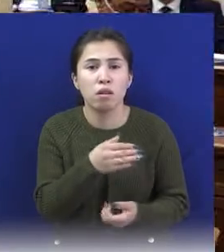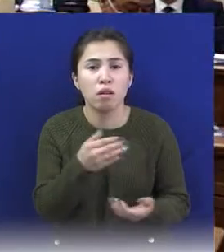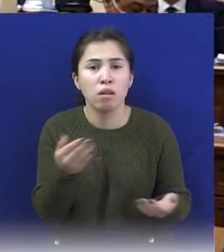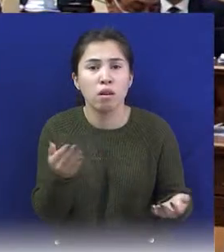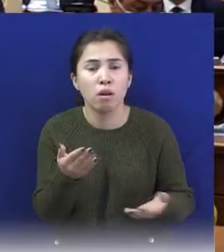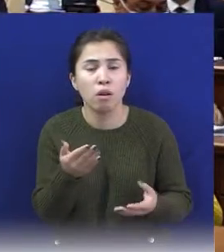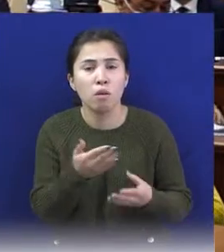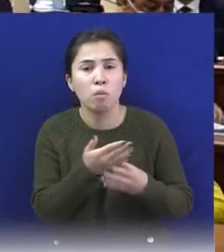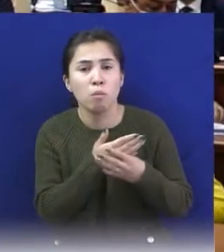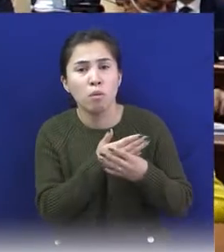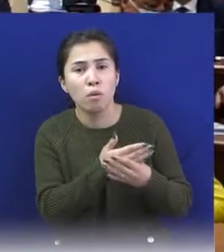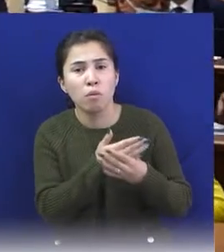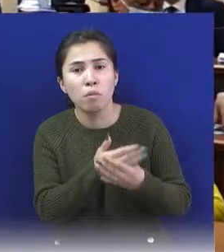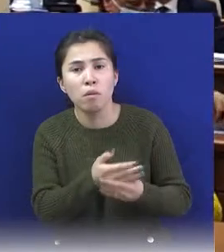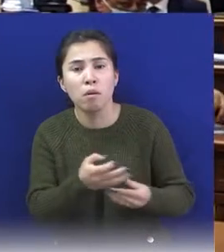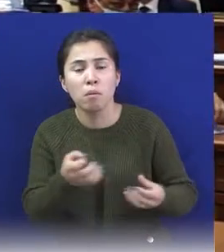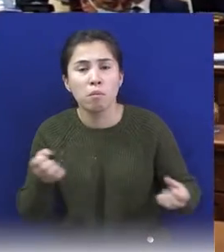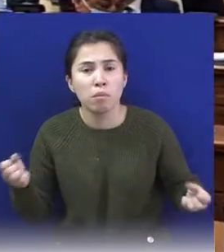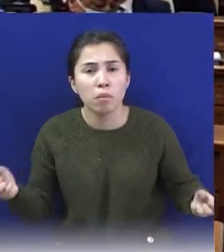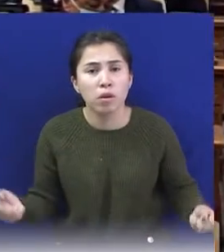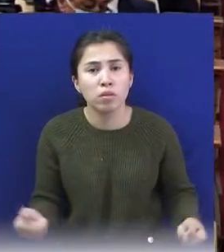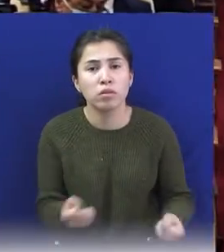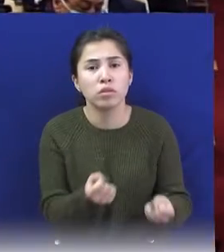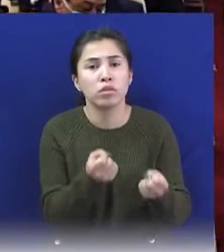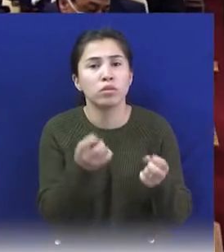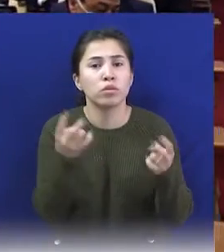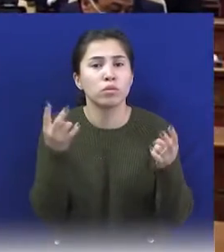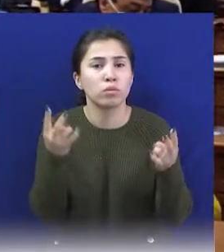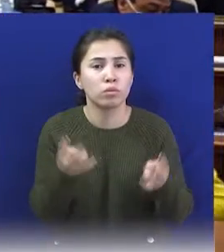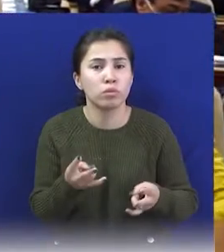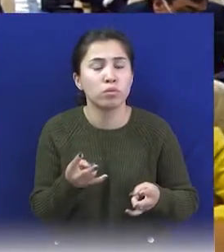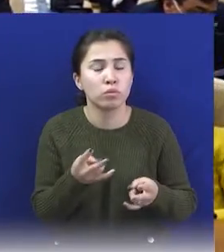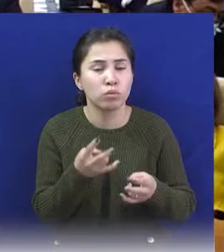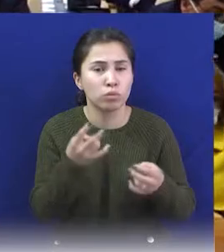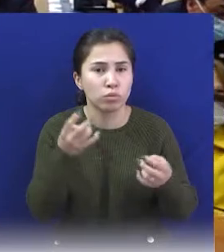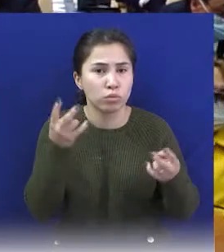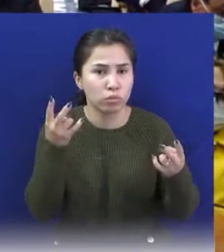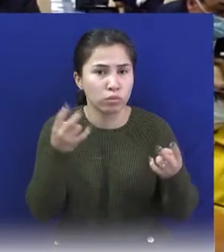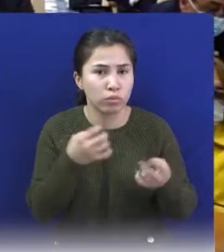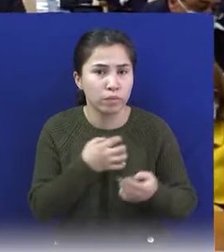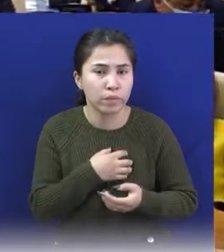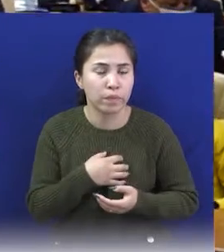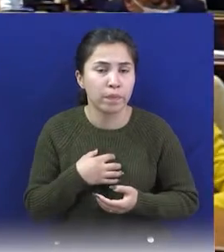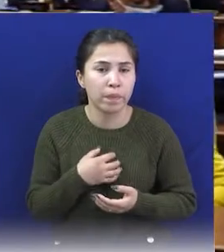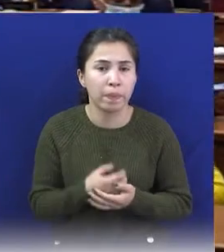104,6%, на 0,5% выше республиканского показателя. Но в области до сих пор не